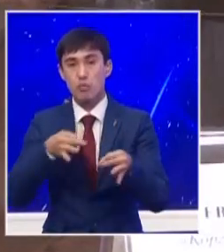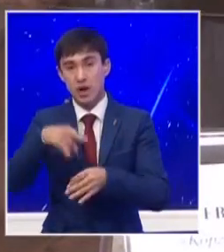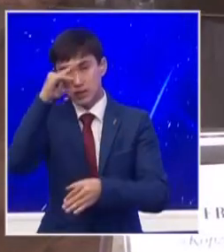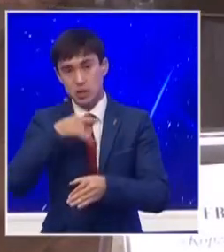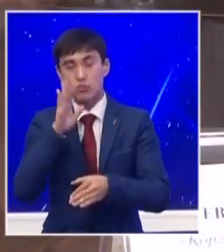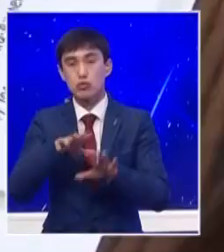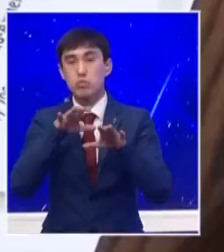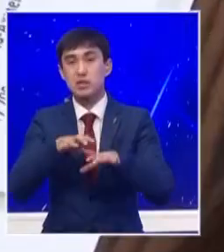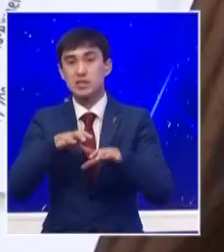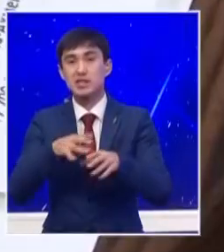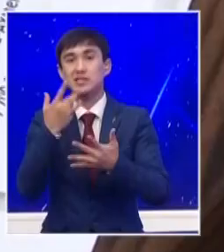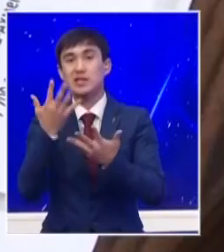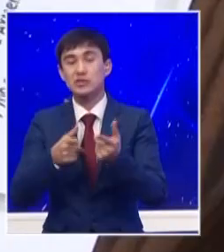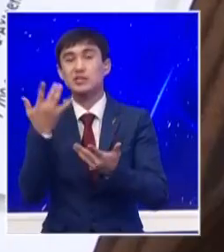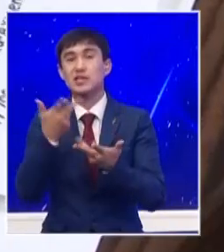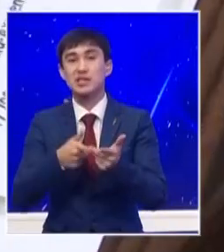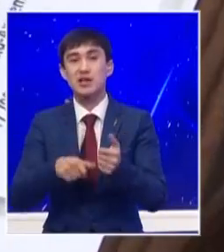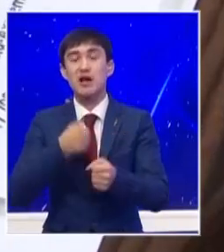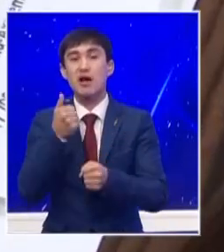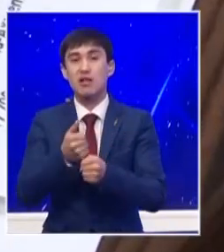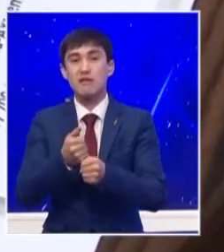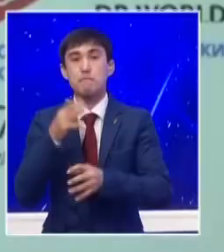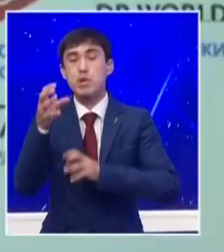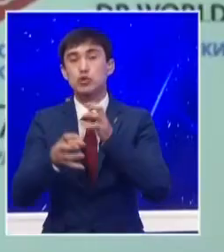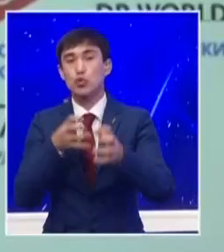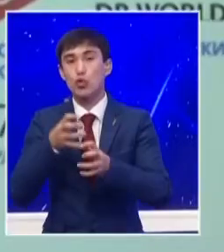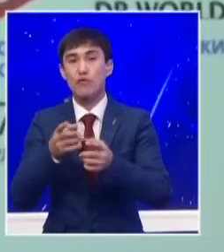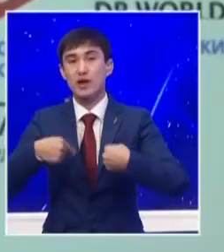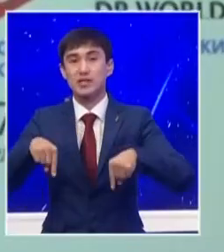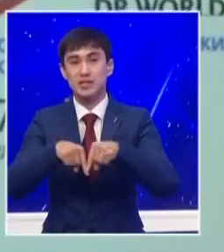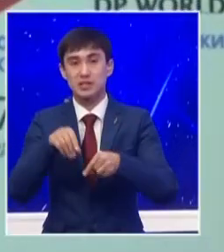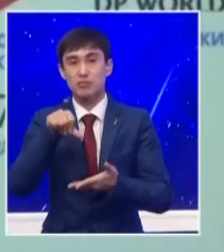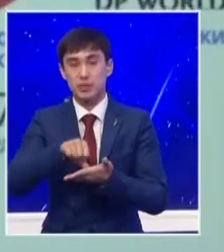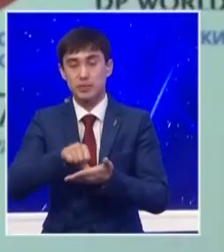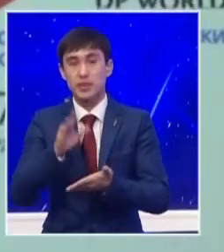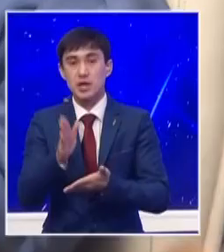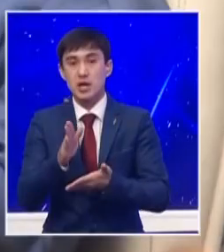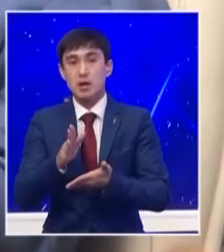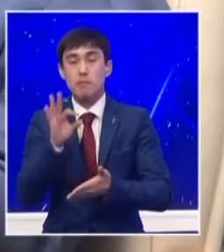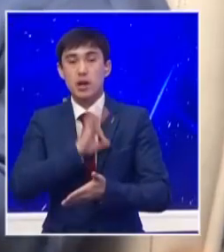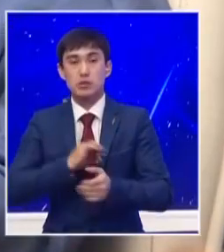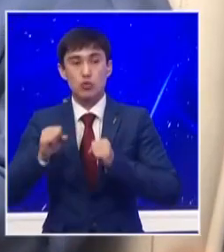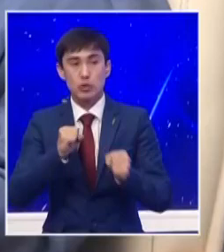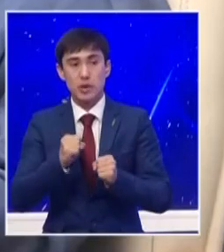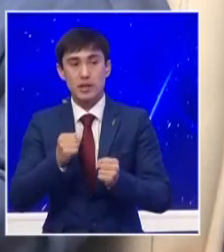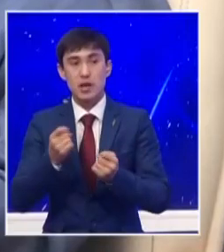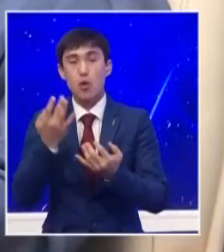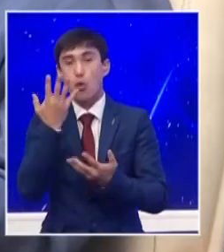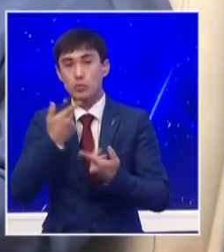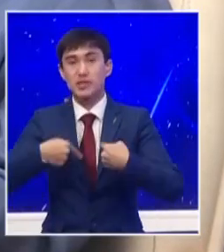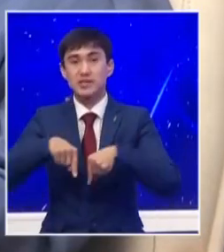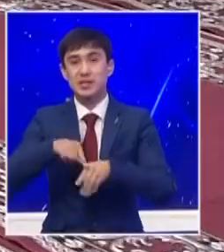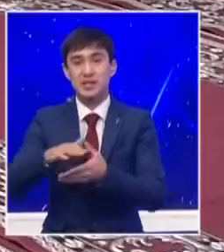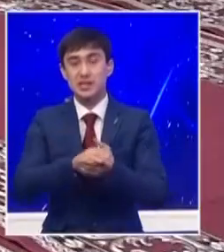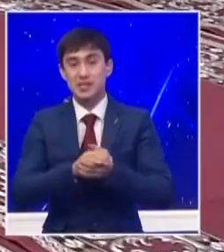будет председательствовать сразу в нескольких авторитетных международных организациях полезным с точки зрения укрепления общенациональной